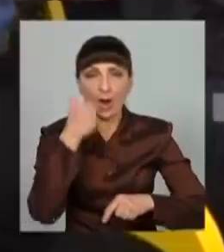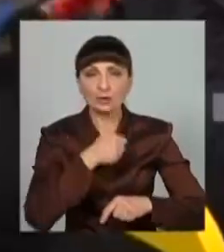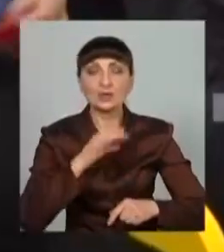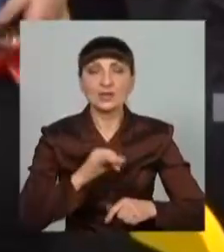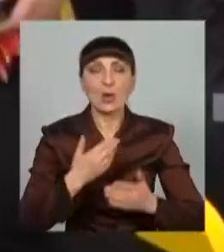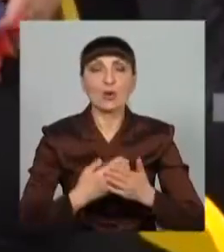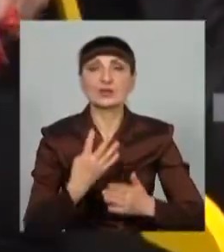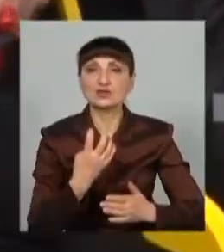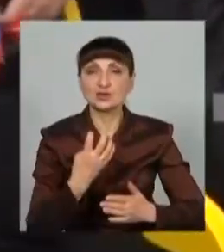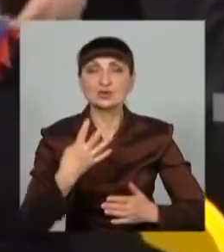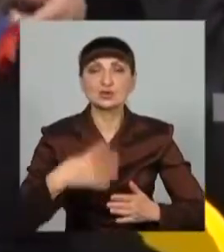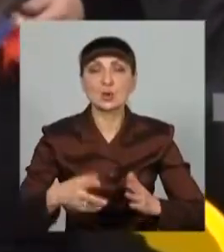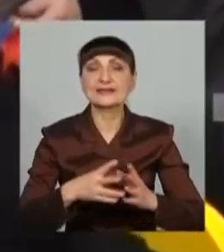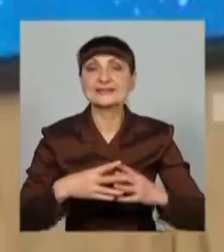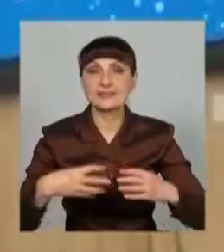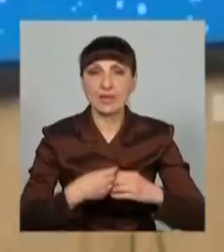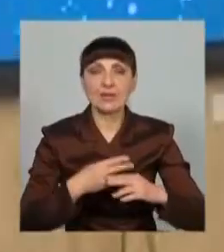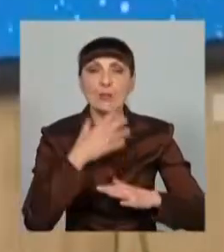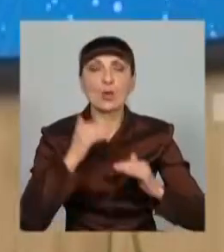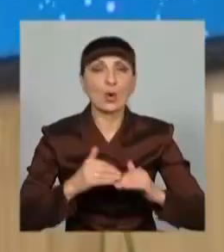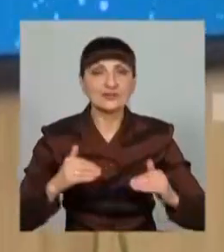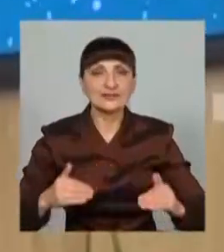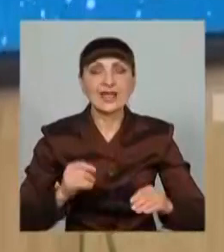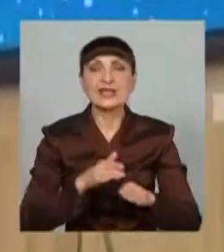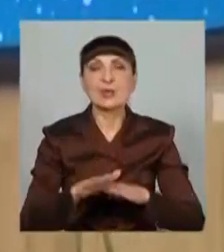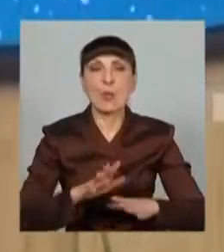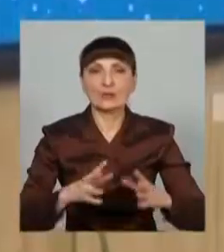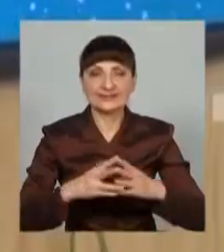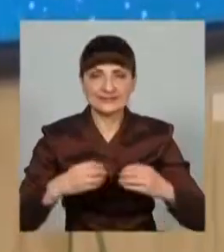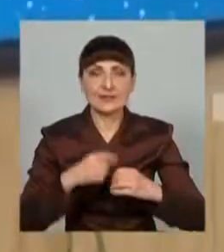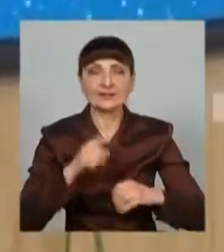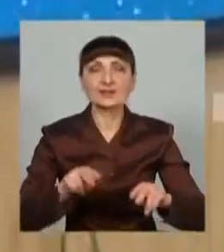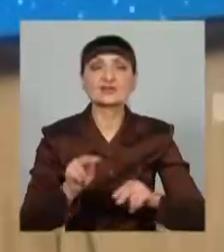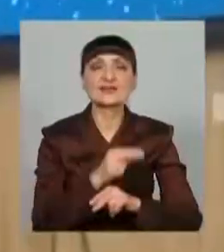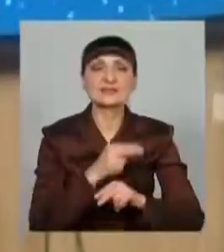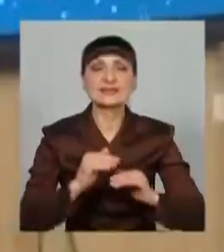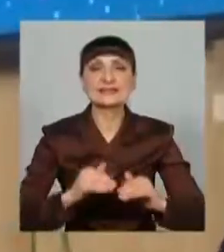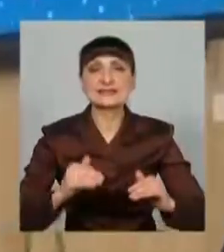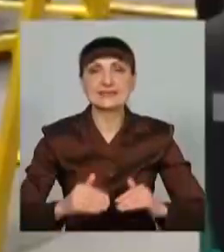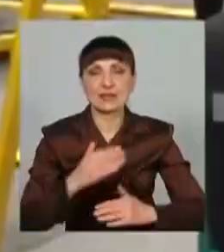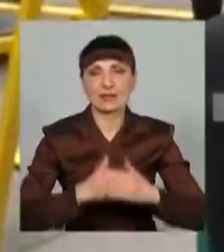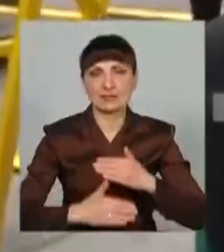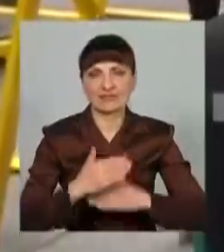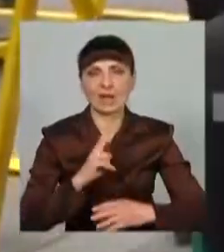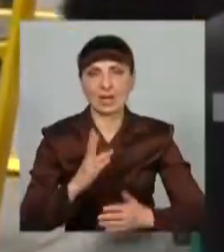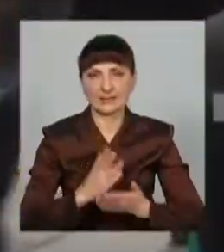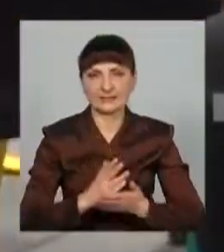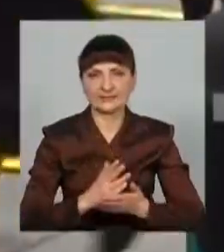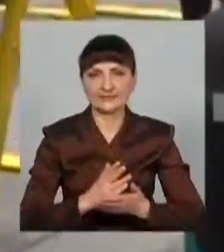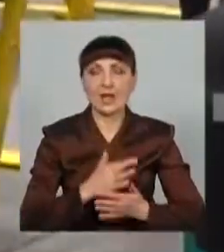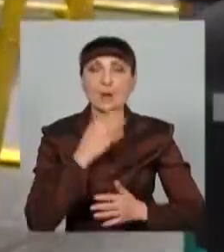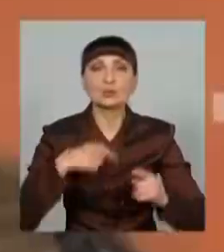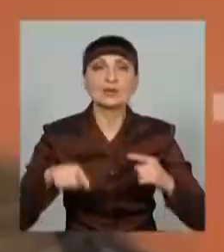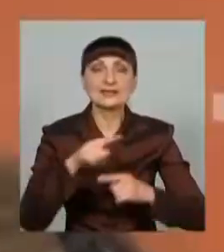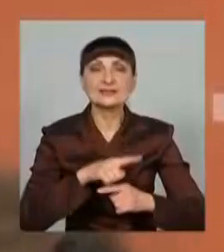и около 440 семей. Это многодетные и неполные семьи, а также воспитывающие детей с ограниченными возможностями. Многие